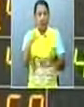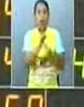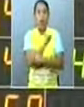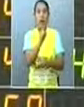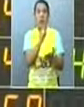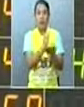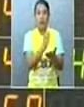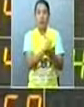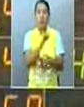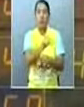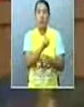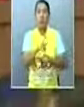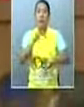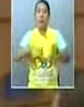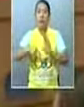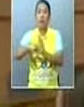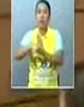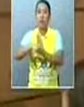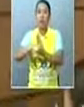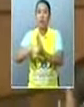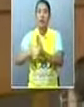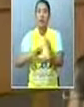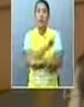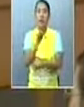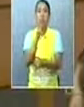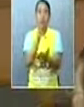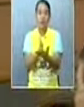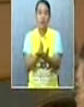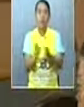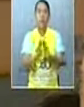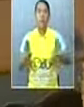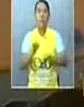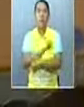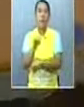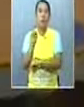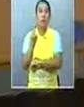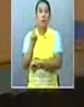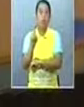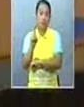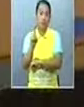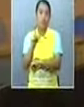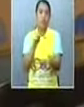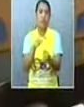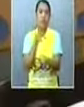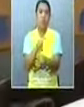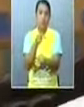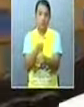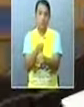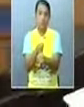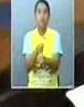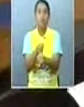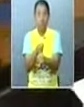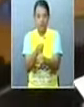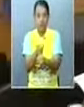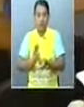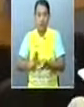ประมาณวันพฤหัสนี้ก็จะเป็นวันหยุดอีก1วันแล้วก็เปิดทำการกันในวันศุกร์นี้เนี่ยนะคะดังนั้นช่วงที่เป็นภาวะการล